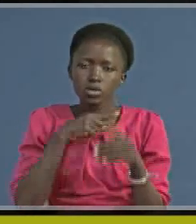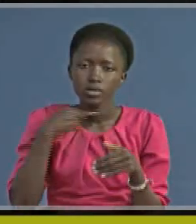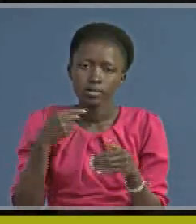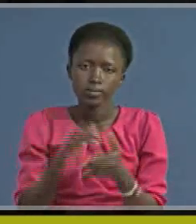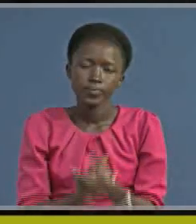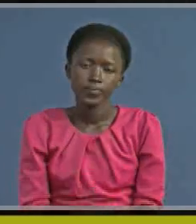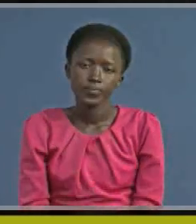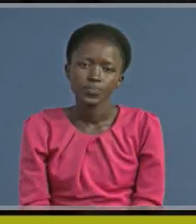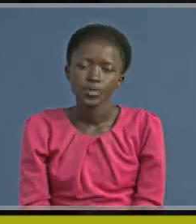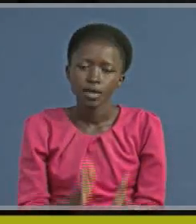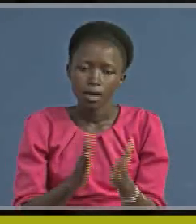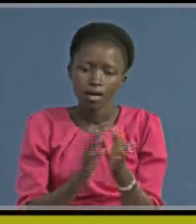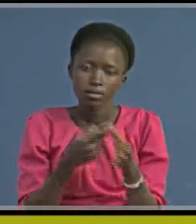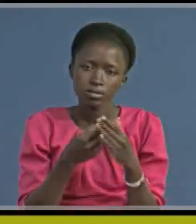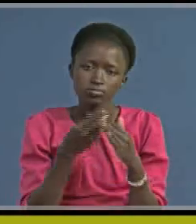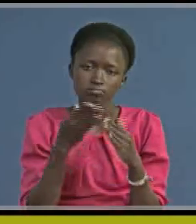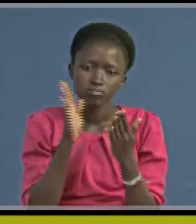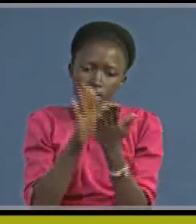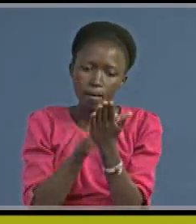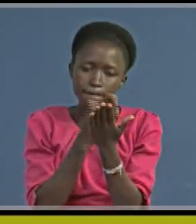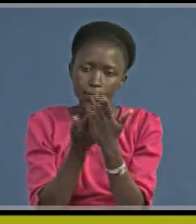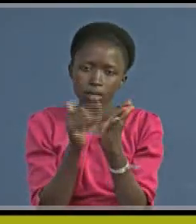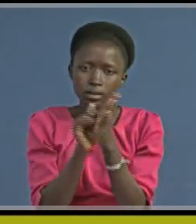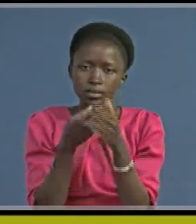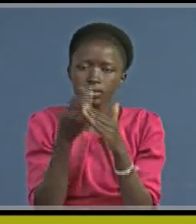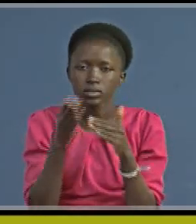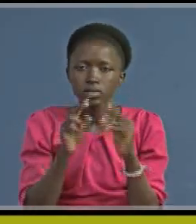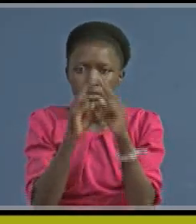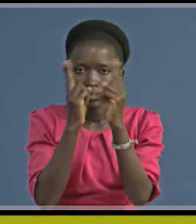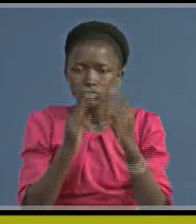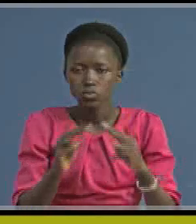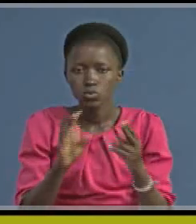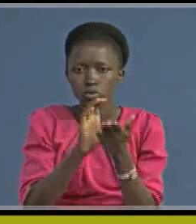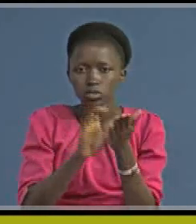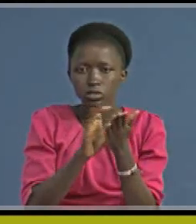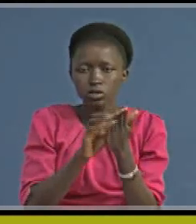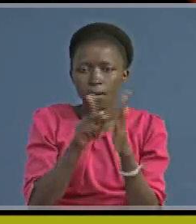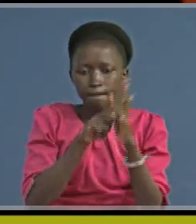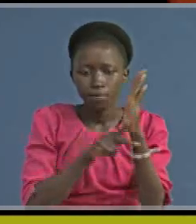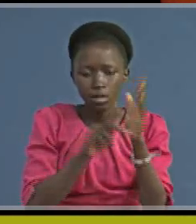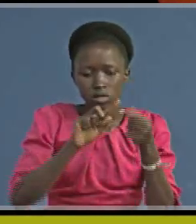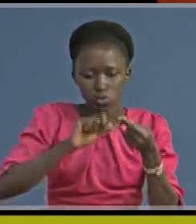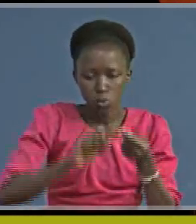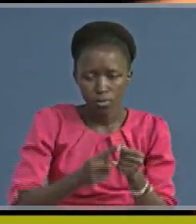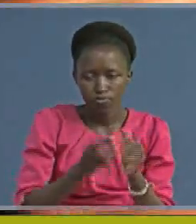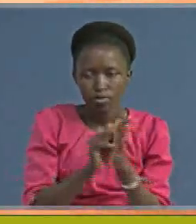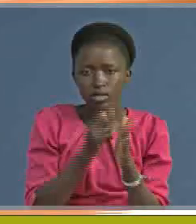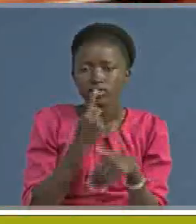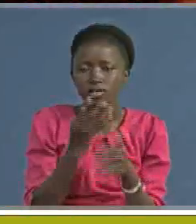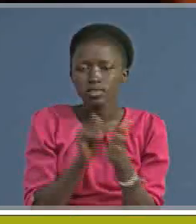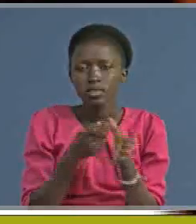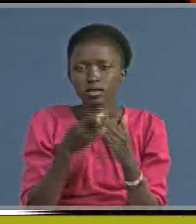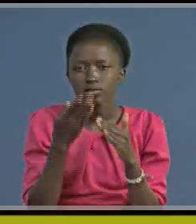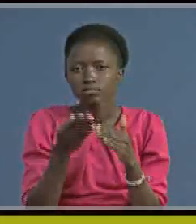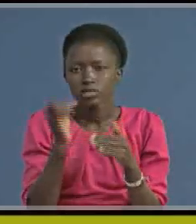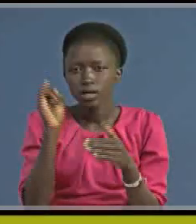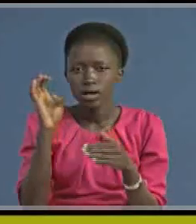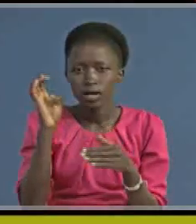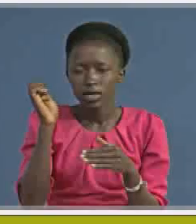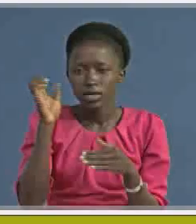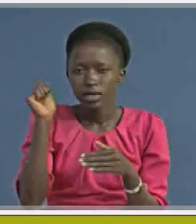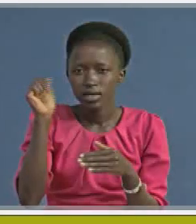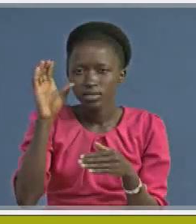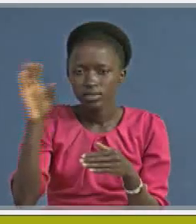mauaji. Kulingana na rufaa hiyo, shirika hilo la International Center for Policy and Conflict linadai kuwa tume ya EACC